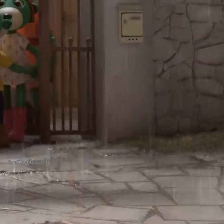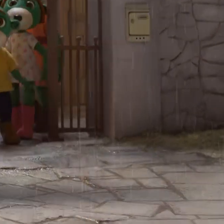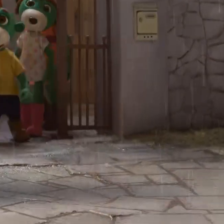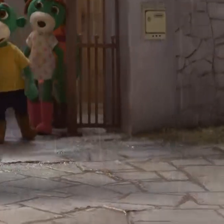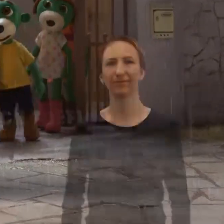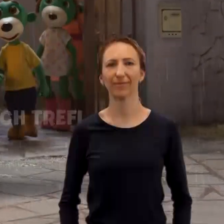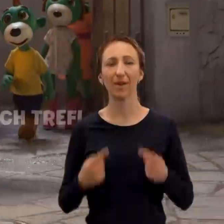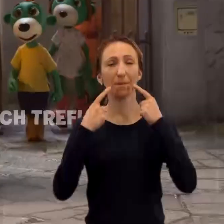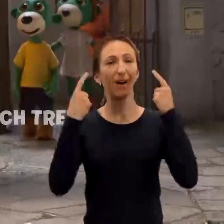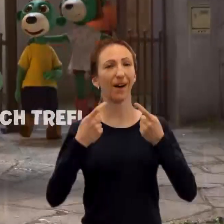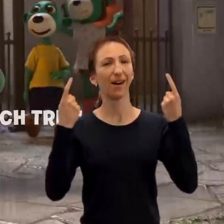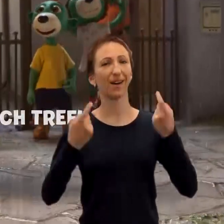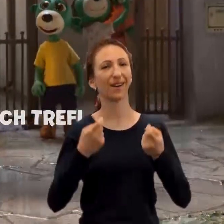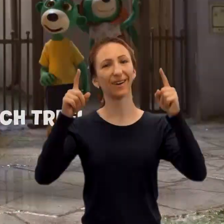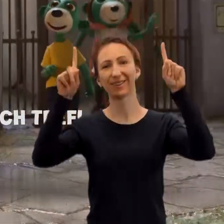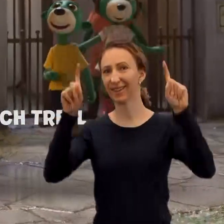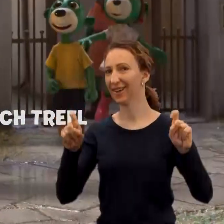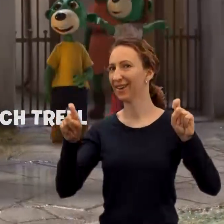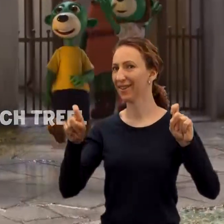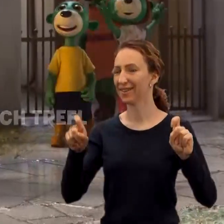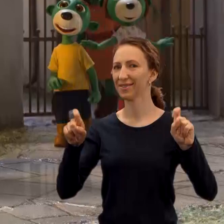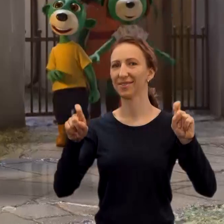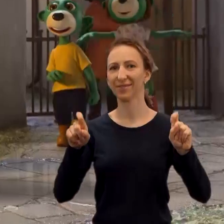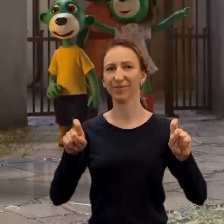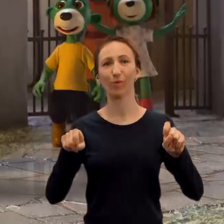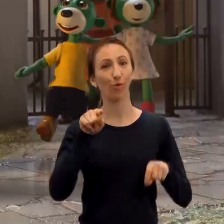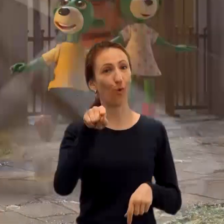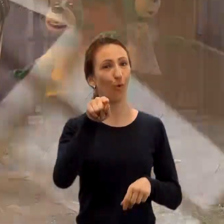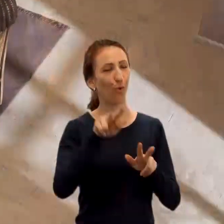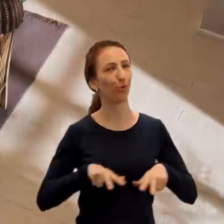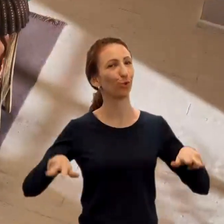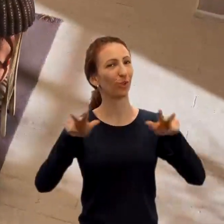Tak bajka się zaczyna